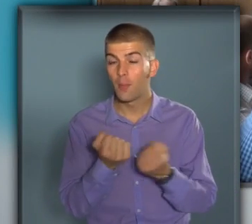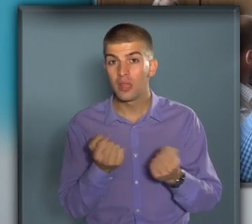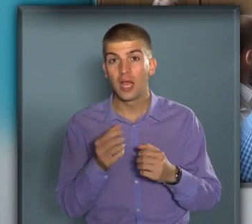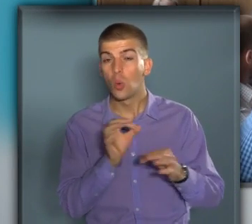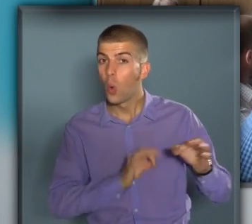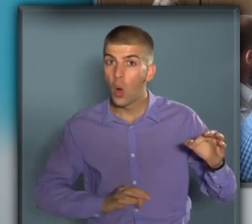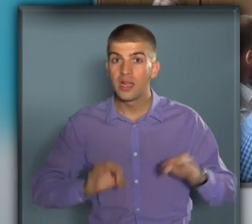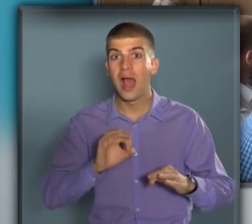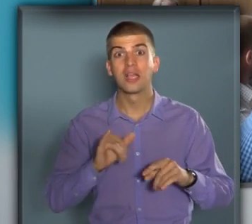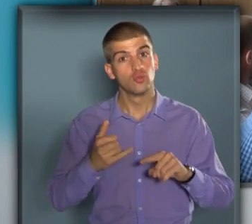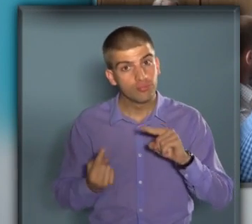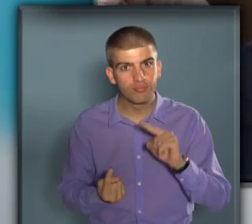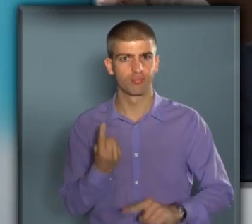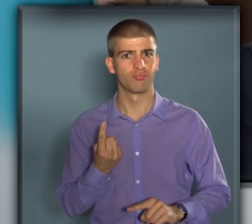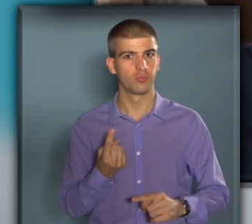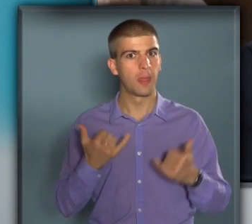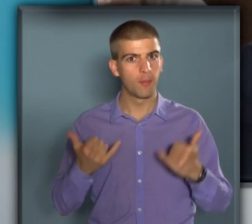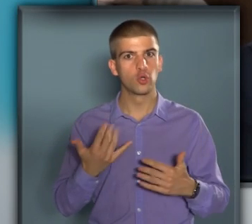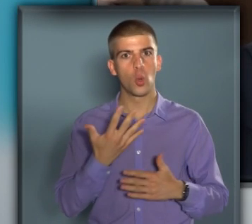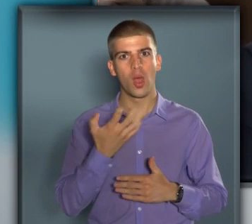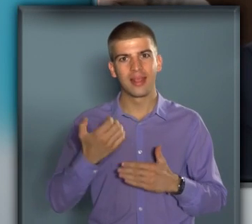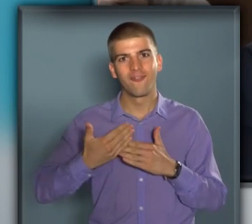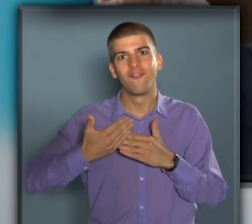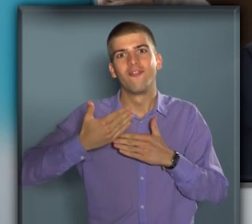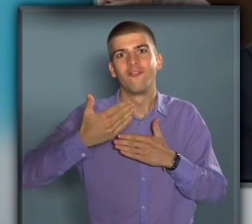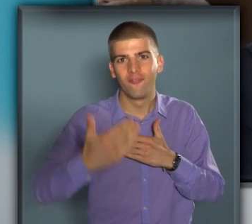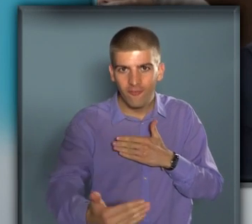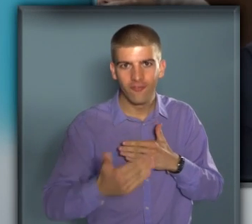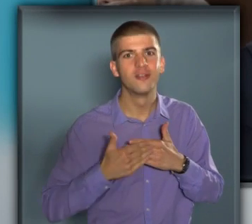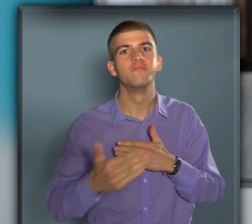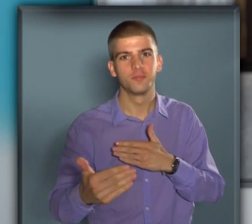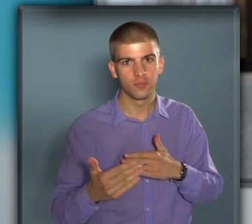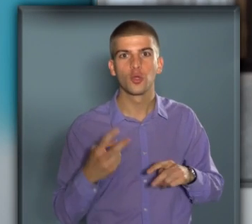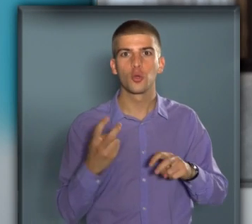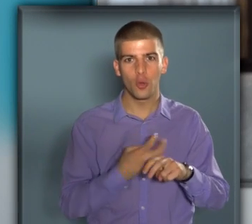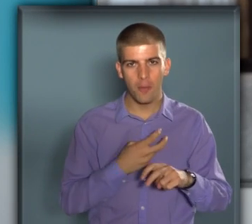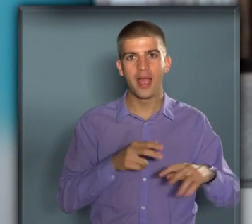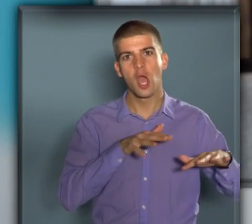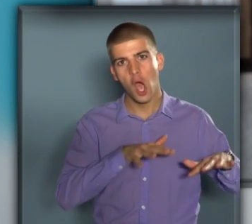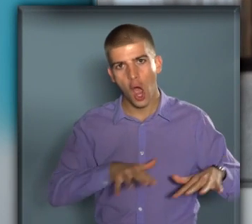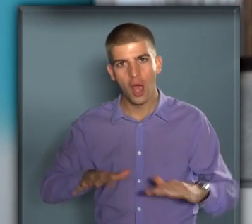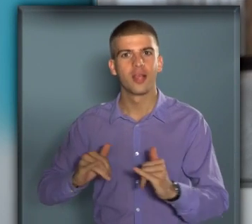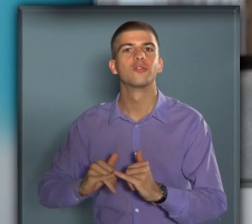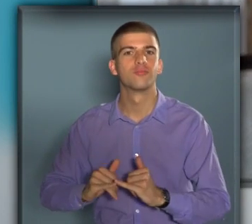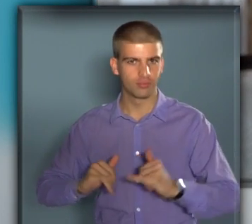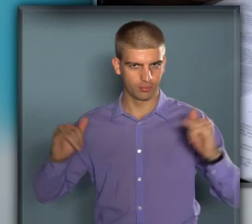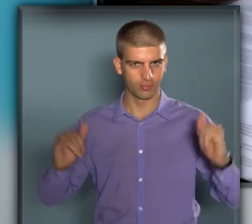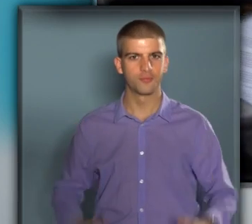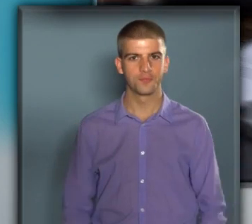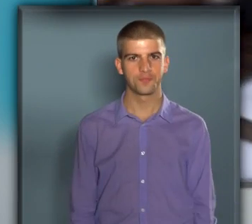viszonylatban is egyedülálló elemei az elkövetkező 5 esztendőben jelentős hatással lesznek Kőbánya